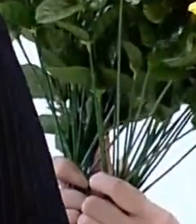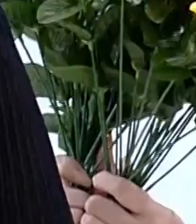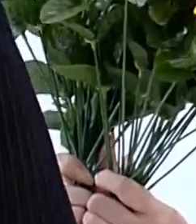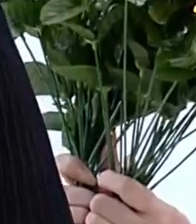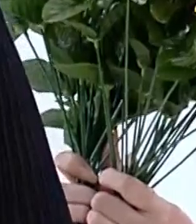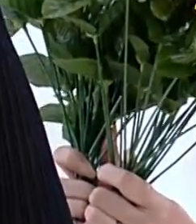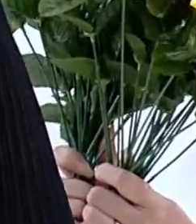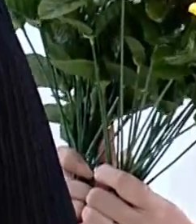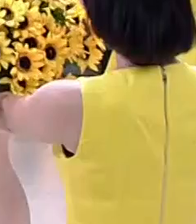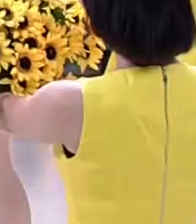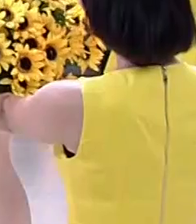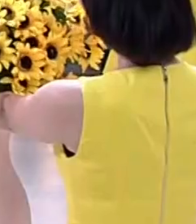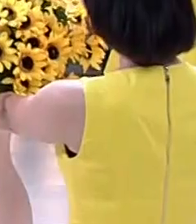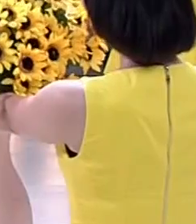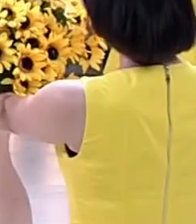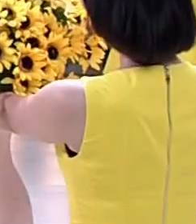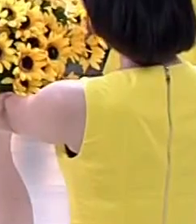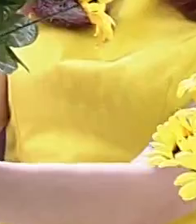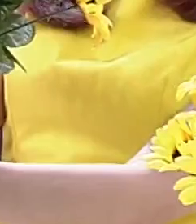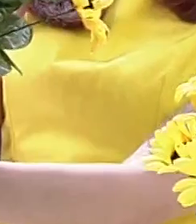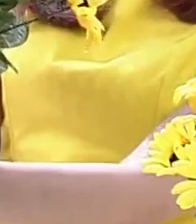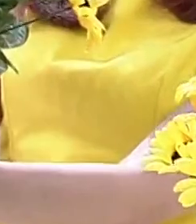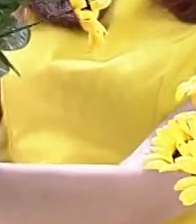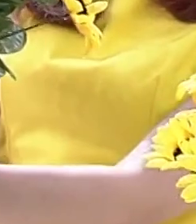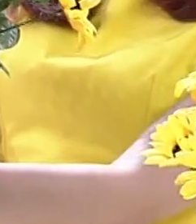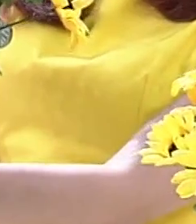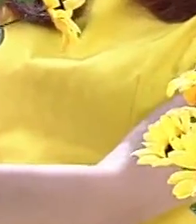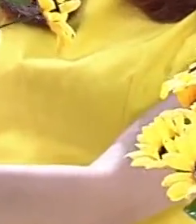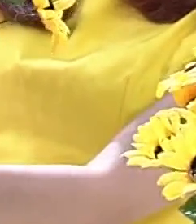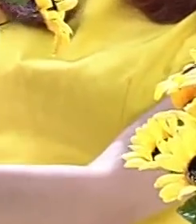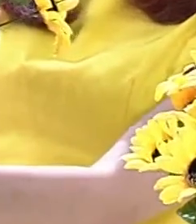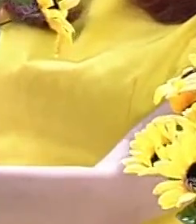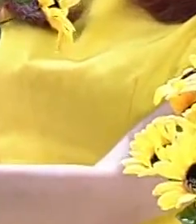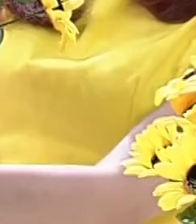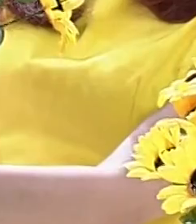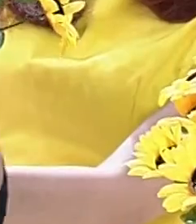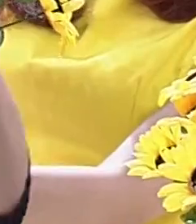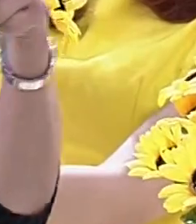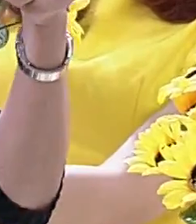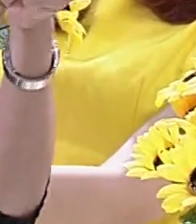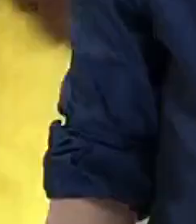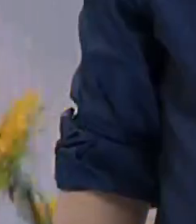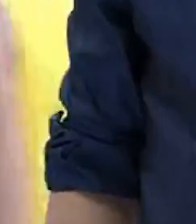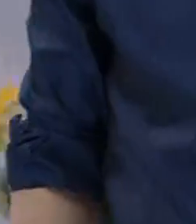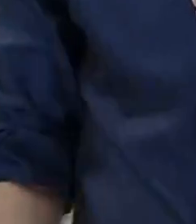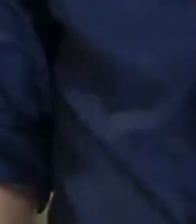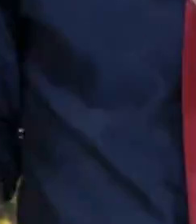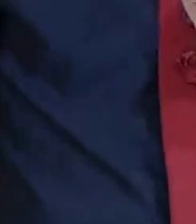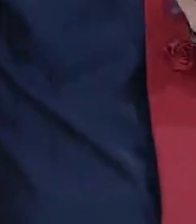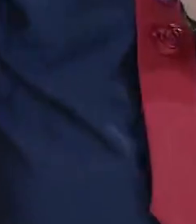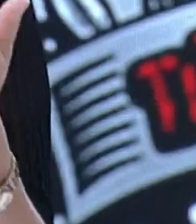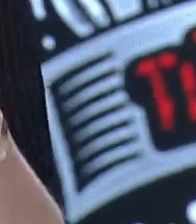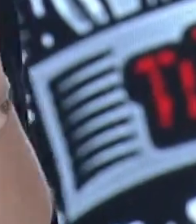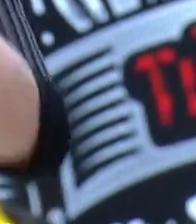大家好， 你好， 我是来自北京的周烨，虽然